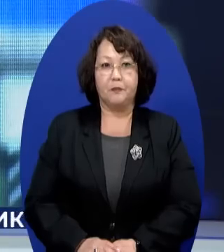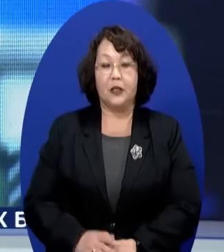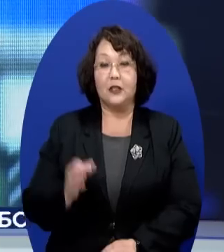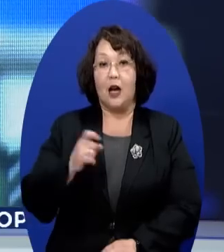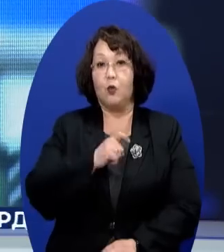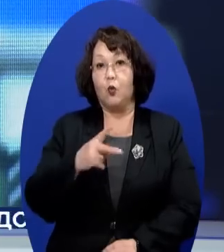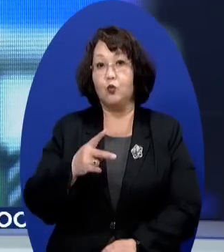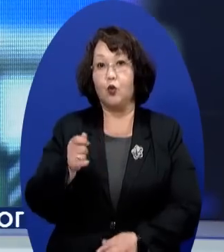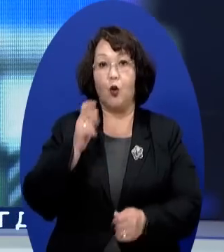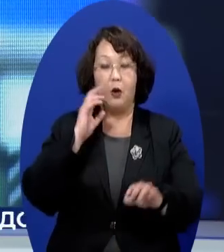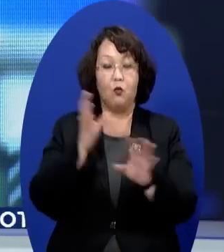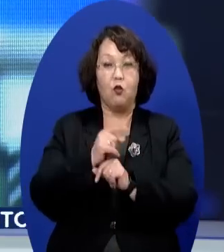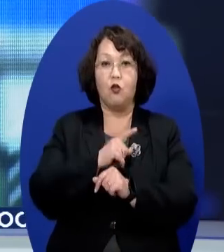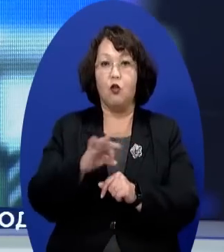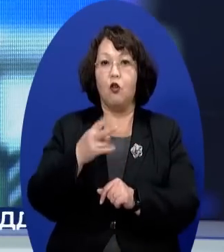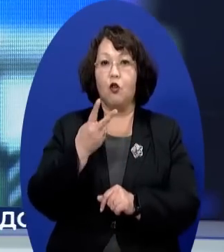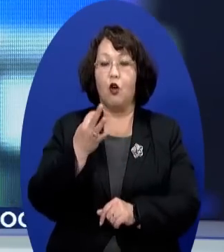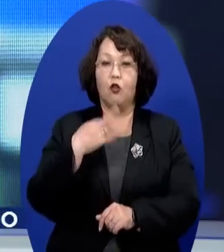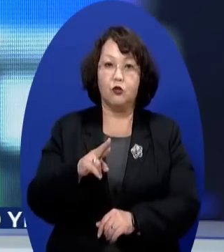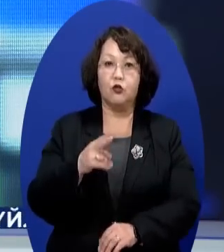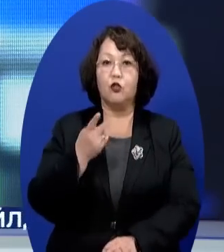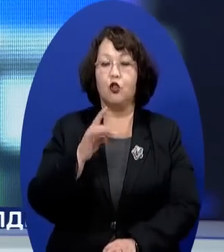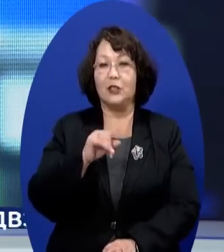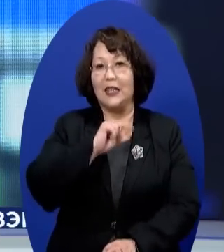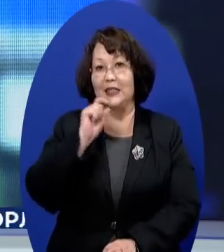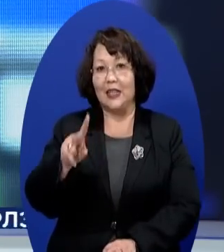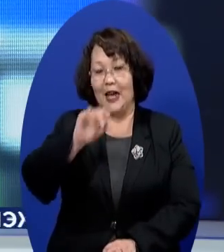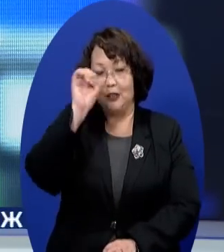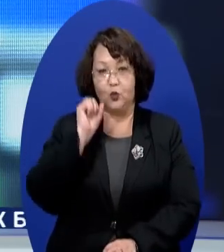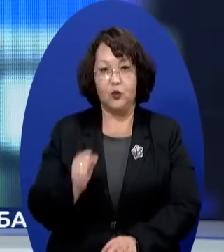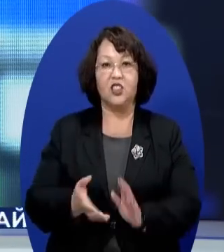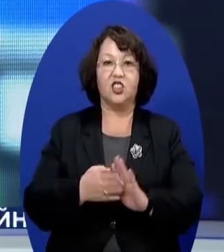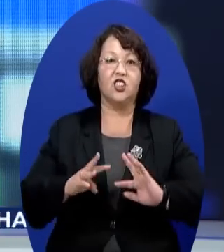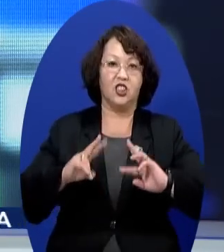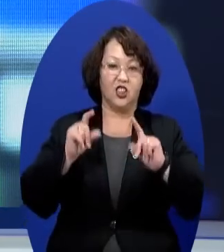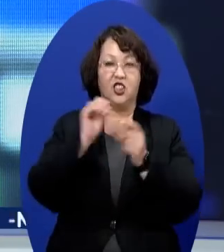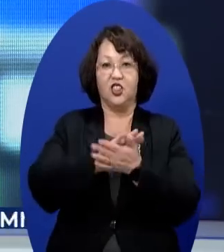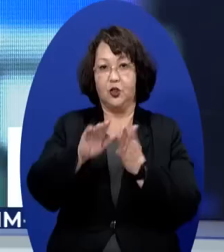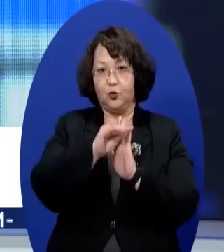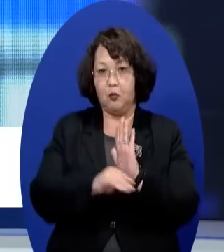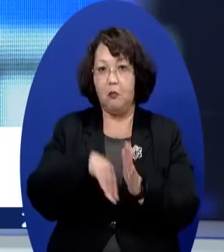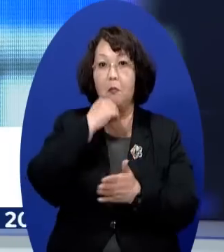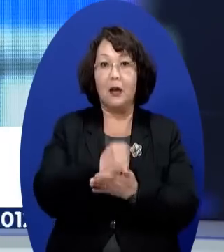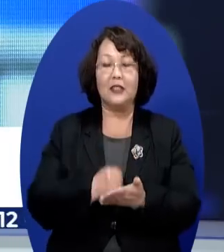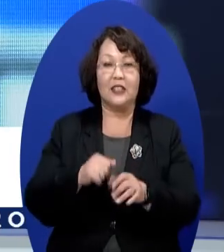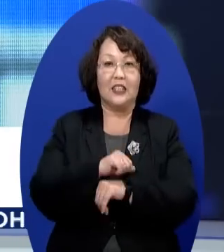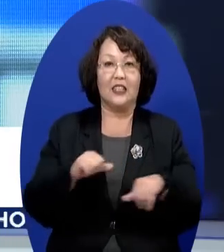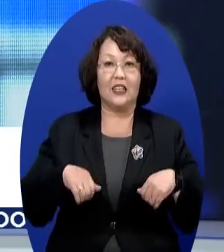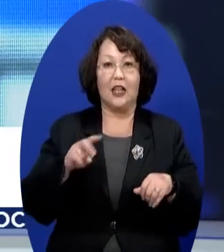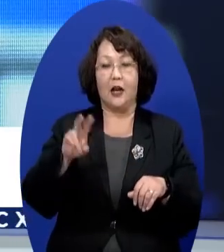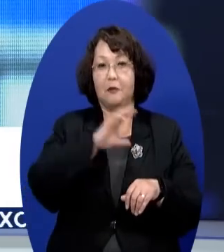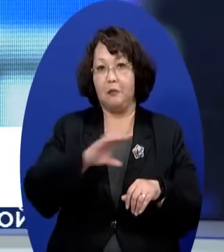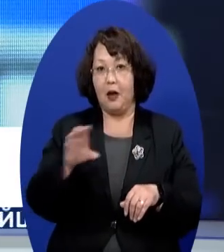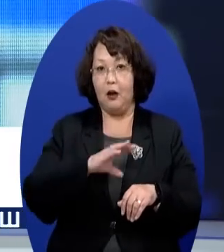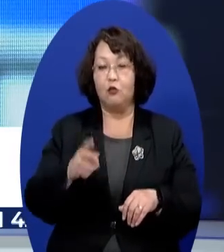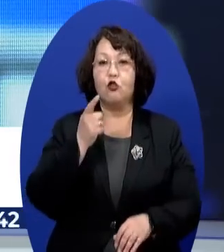Санхүүгийн зохицуулах хороо 2020 онд хөрөнгийн зах зээлийн асуудлыг шинчлэх зорилгоор шинэ журмыг батлсан. Ингэснээр эргээд аж ахуй нэгж